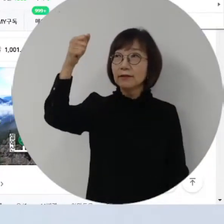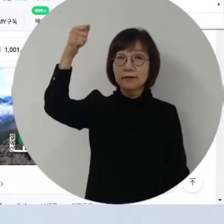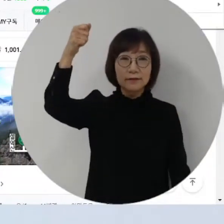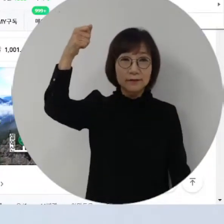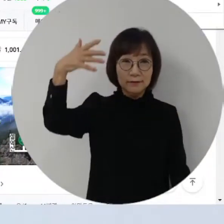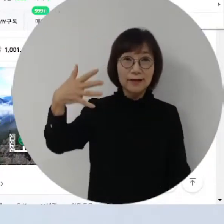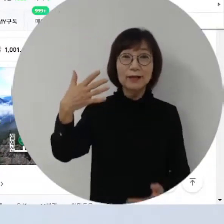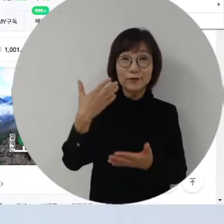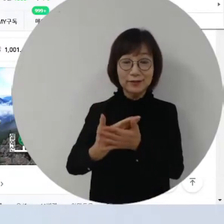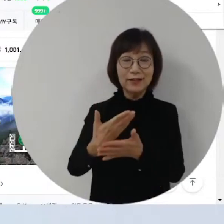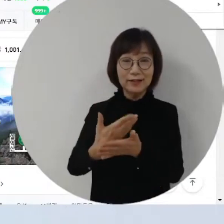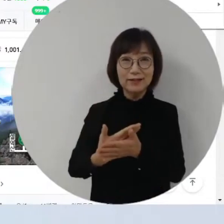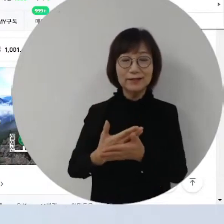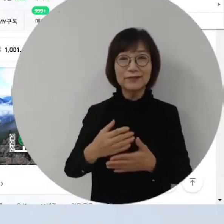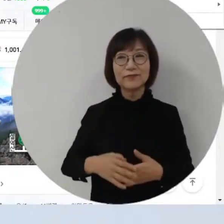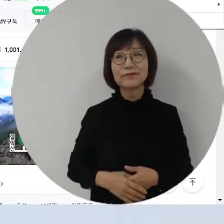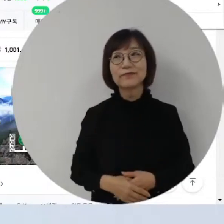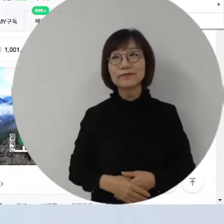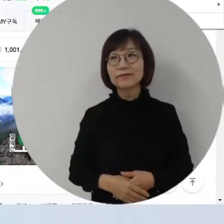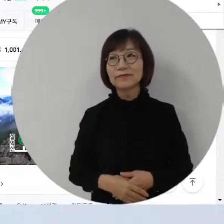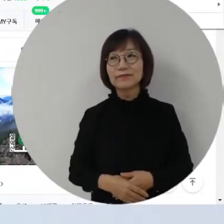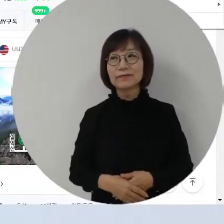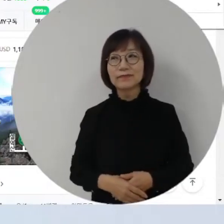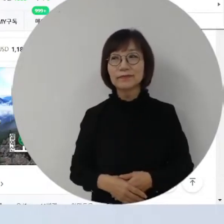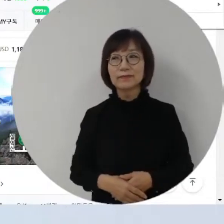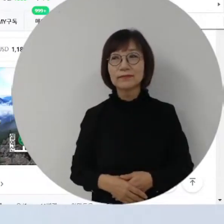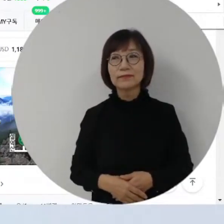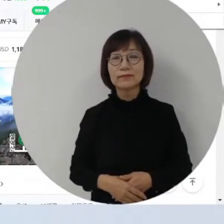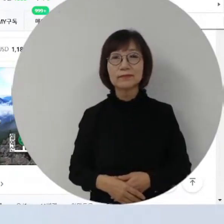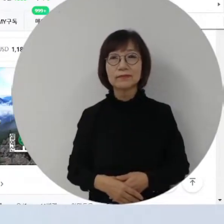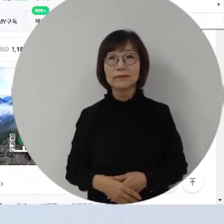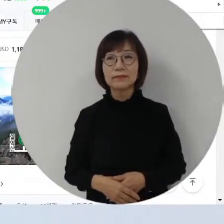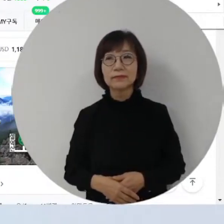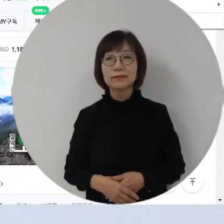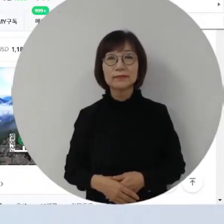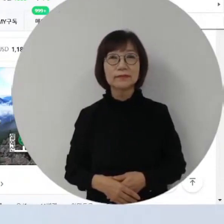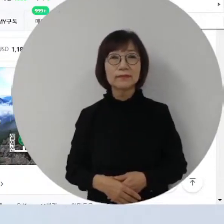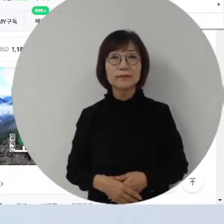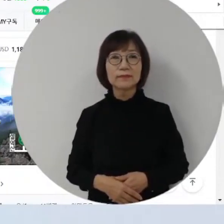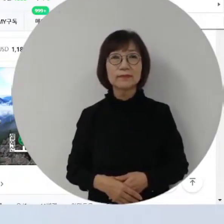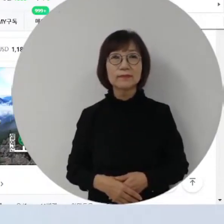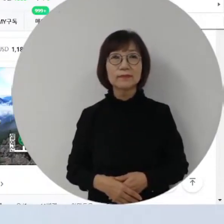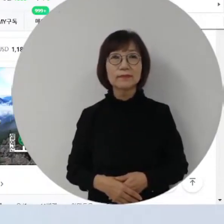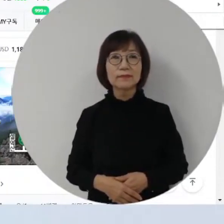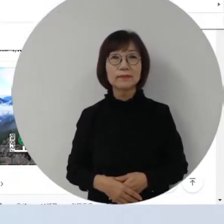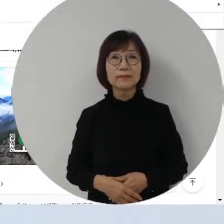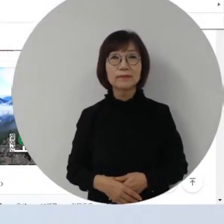바로 보여지죠? 방문 기록이라고 보여집니다. 방문 기록 클릭.